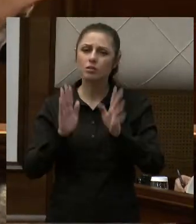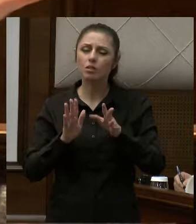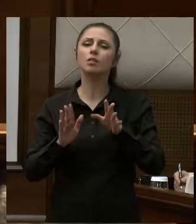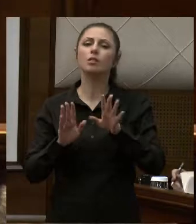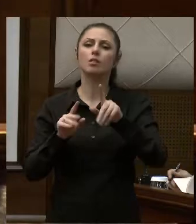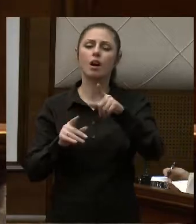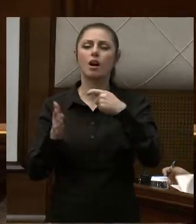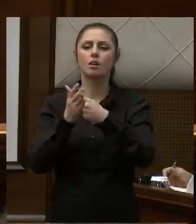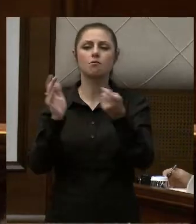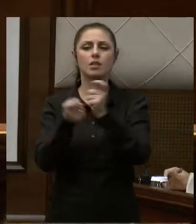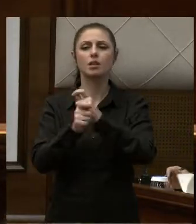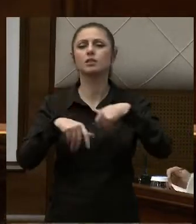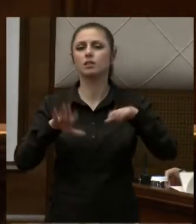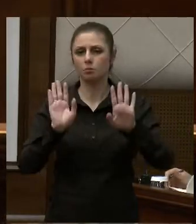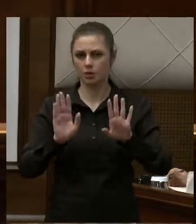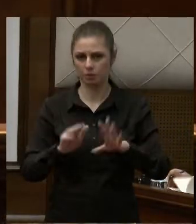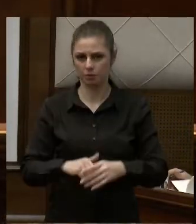koyarsa koysunlar.